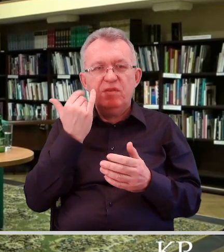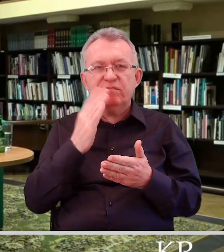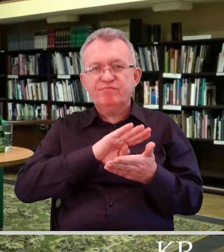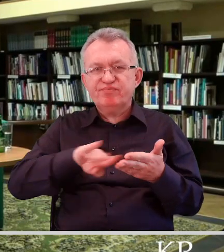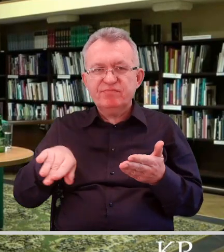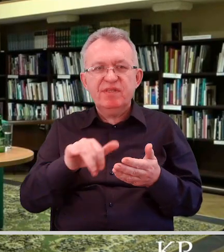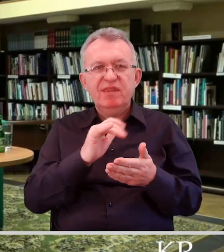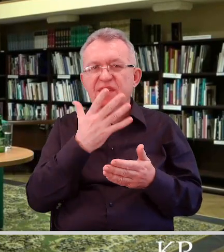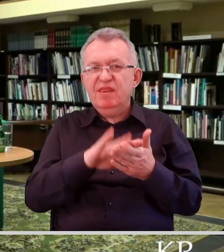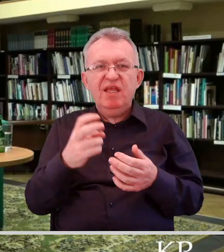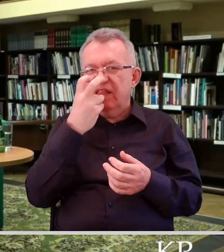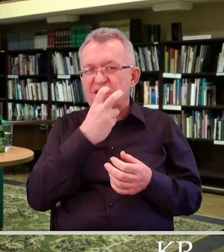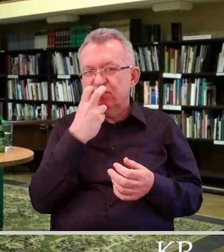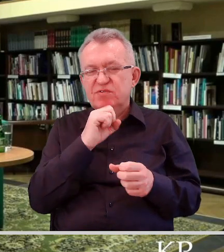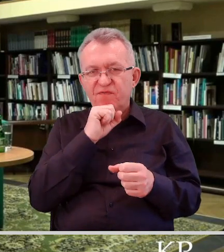tak interesujące.